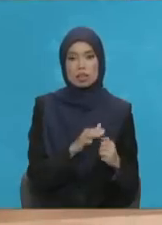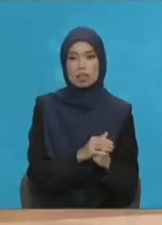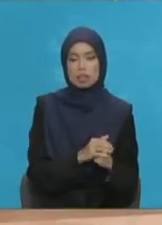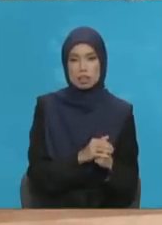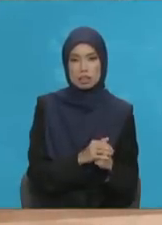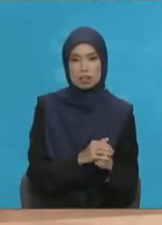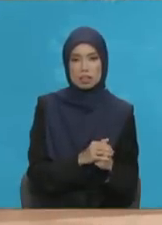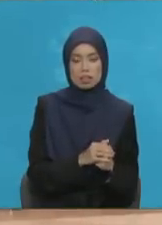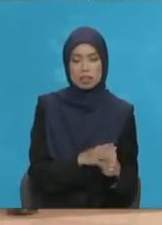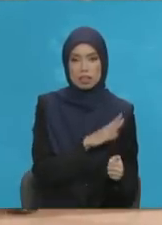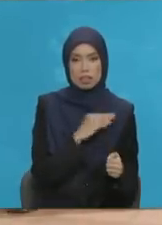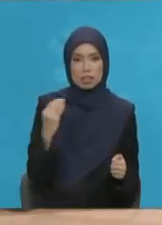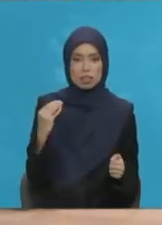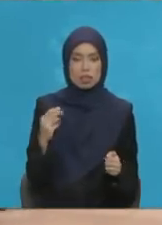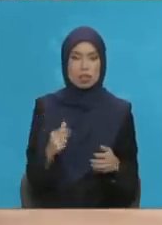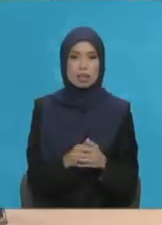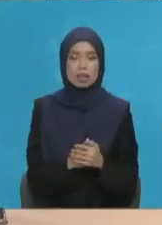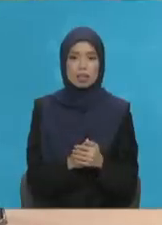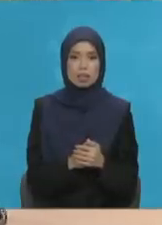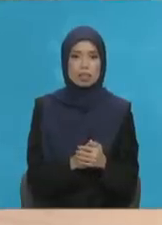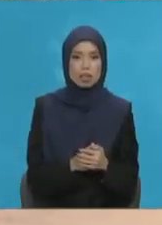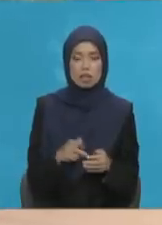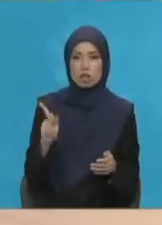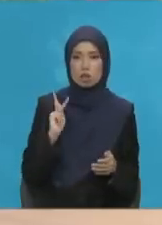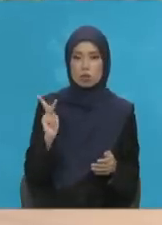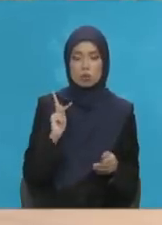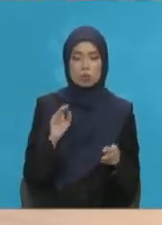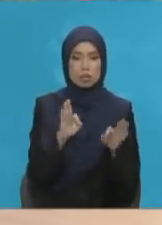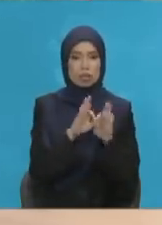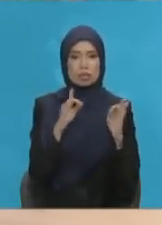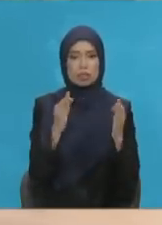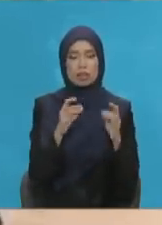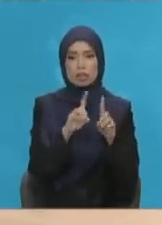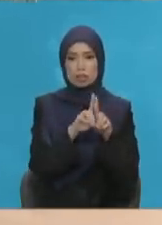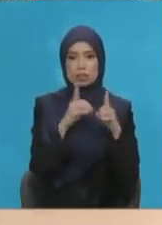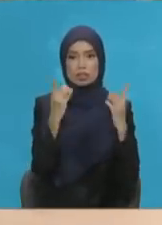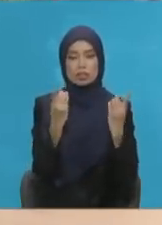usaha setiap usaha tetap dan ketua ketua jabatan